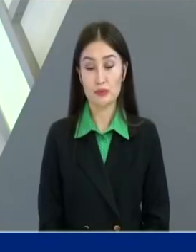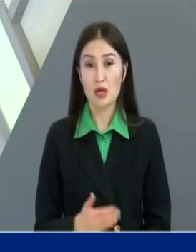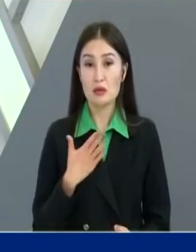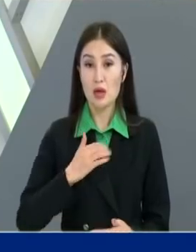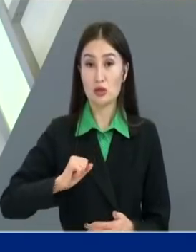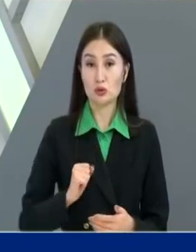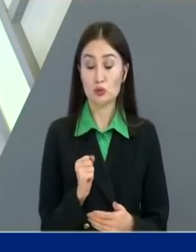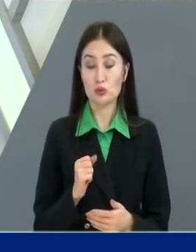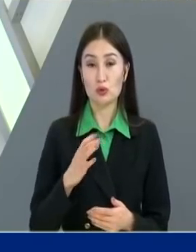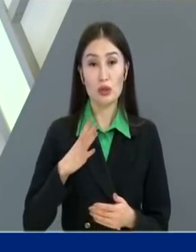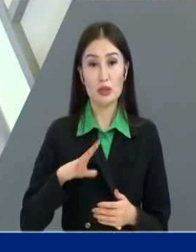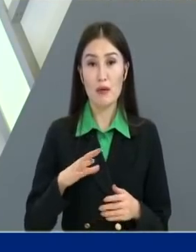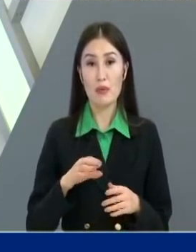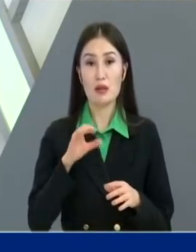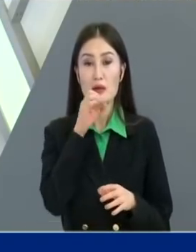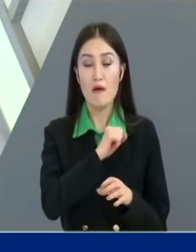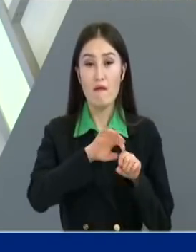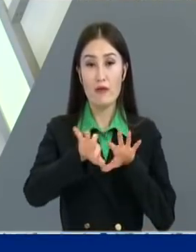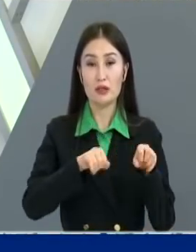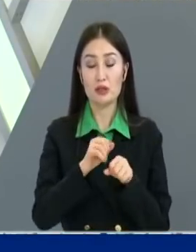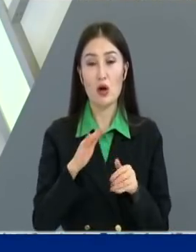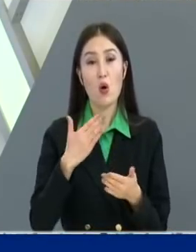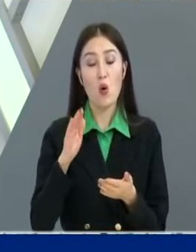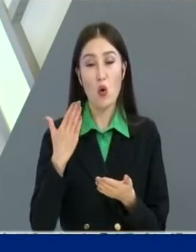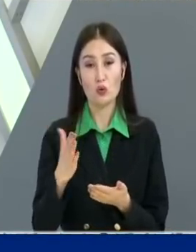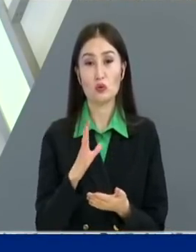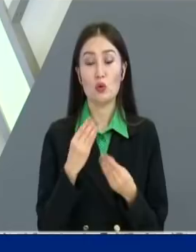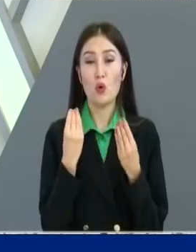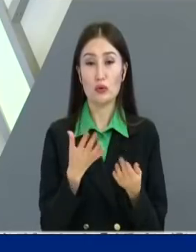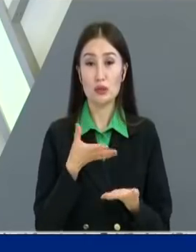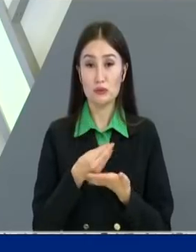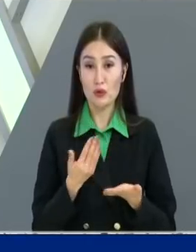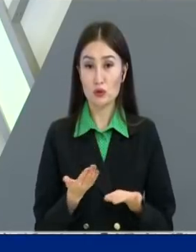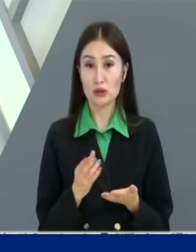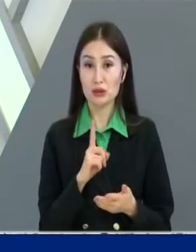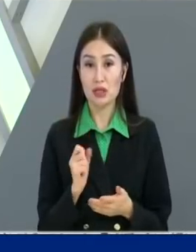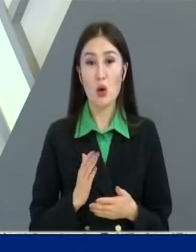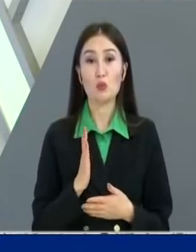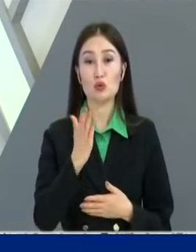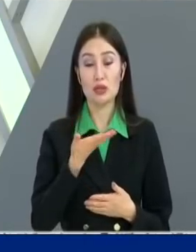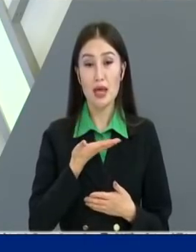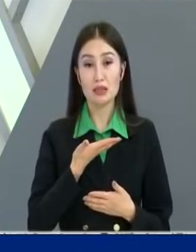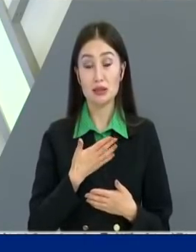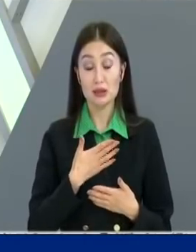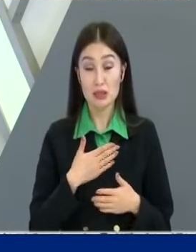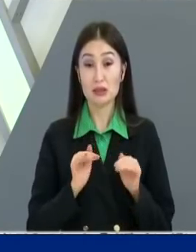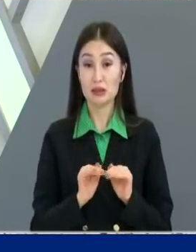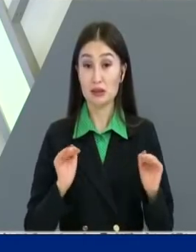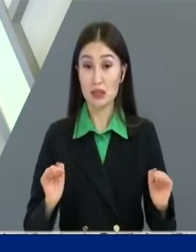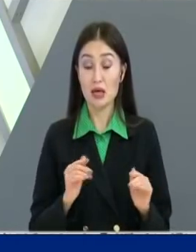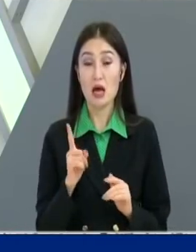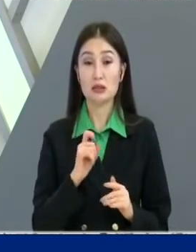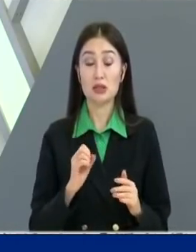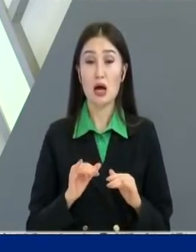Наш друг не был в рядах мародеров, беспорядочных и аморальных людей. Он отдал свою жизнь за будущее наших детей, за прогрессивное